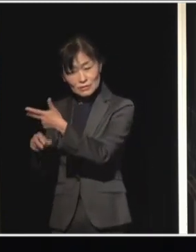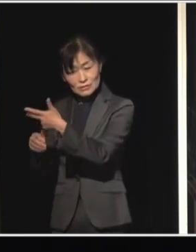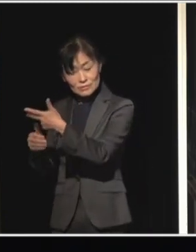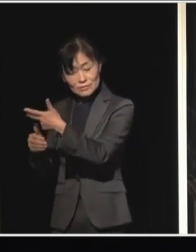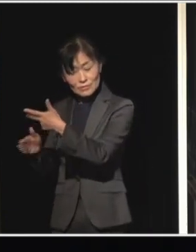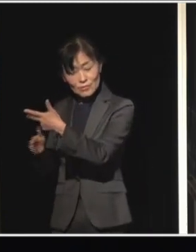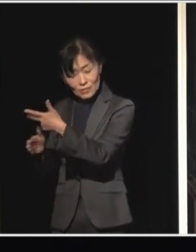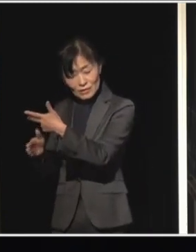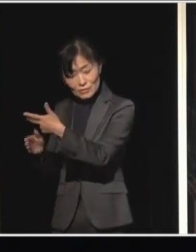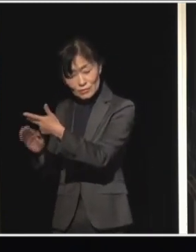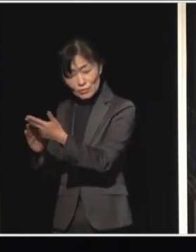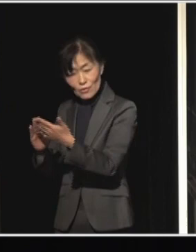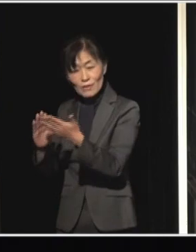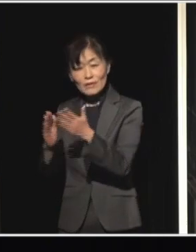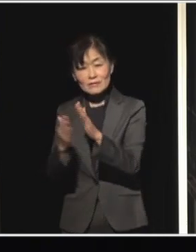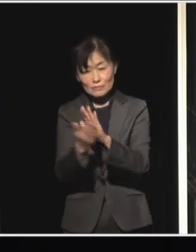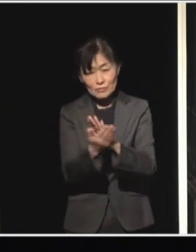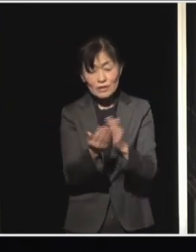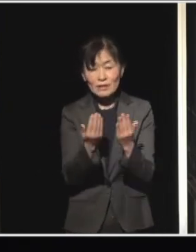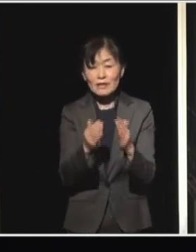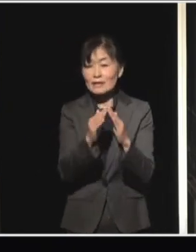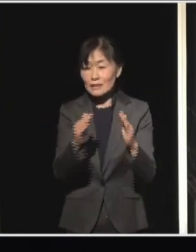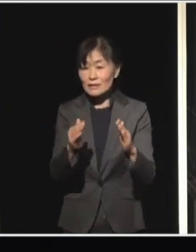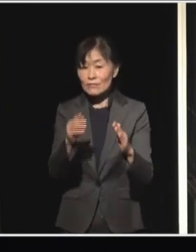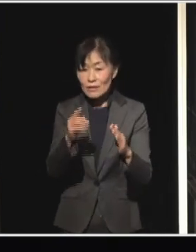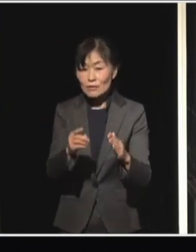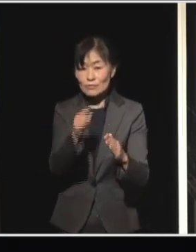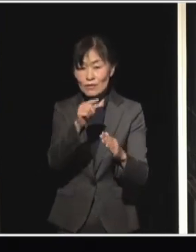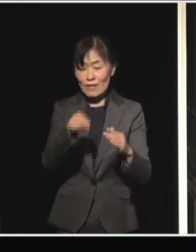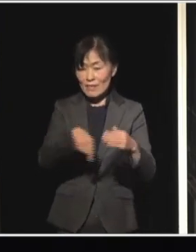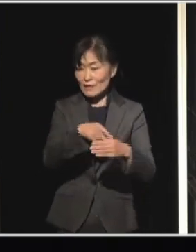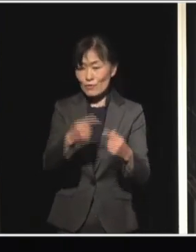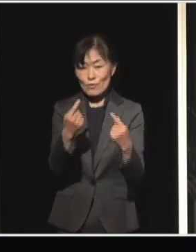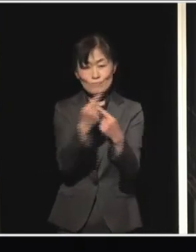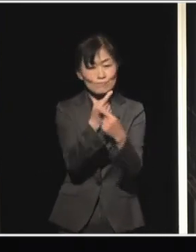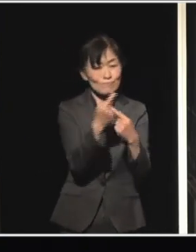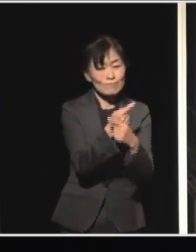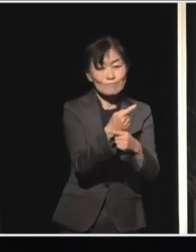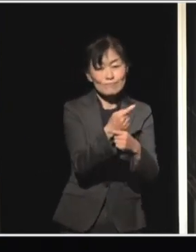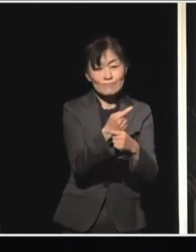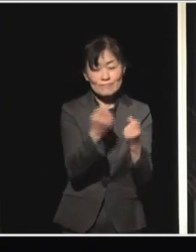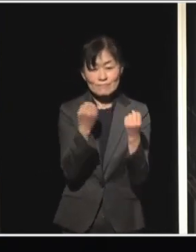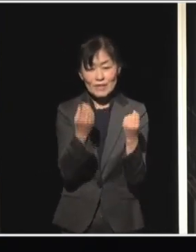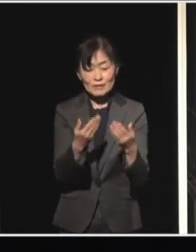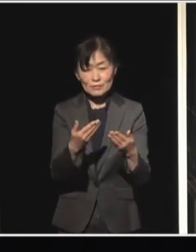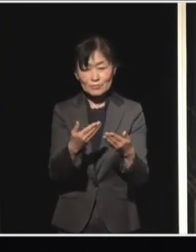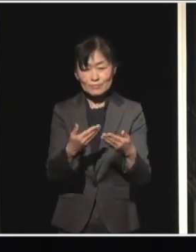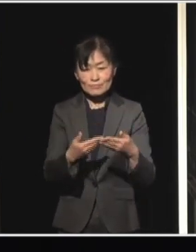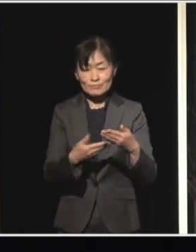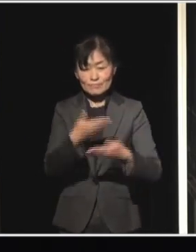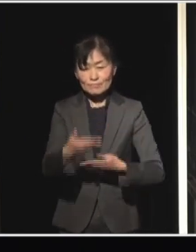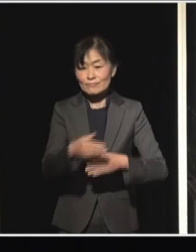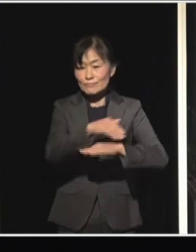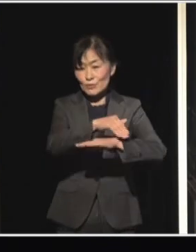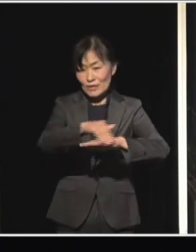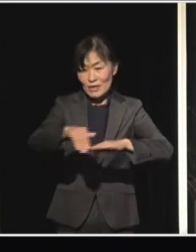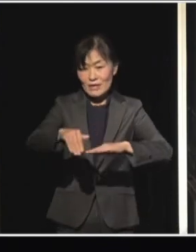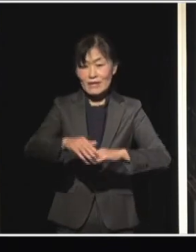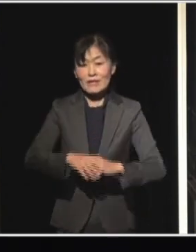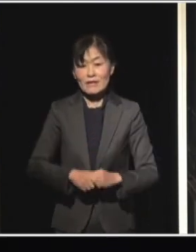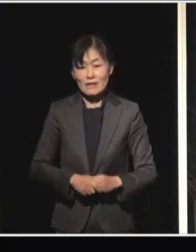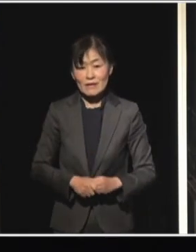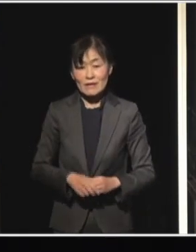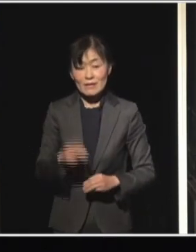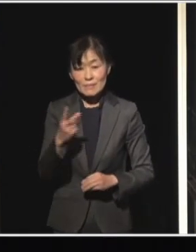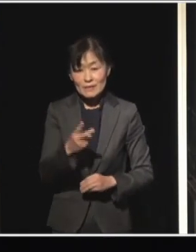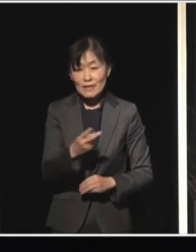ますので学会でおりですねこの会計をする予定だと聞いておりますのでまたらのこの学会のデータを見